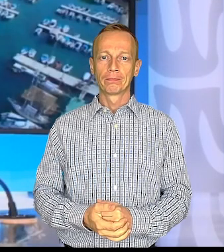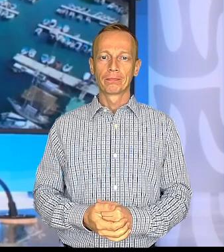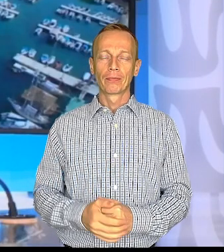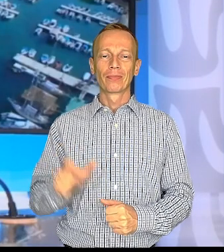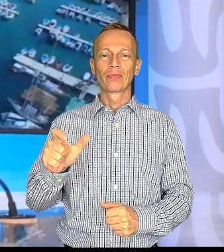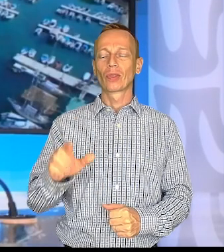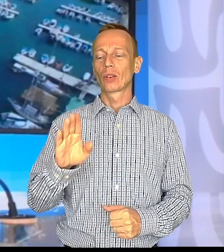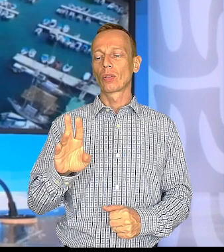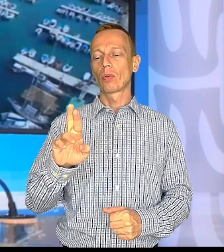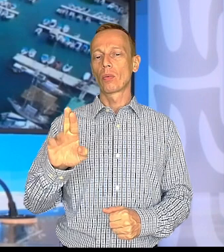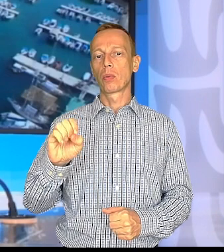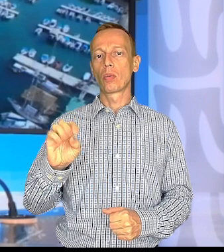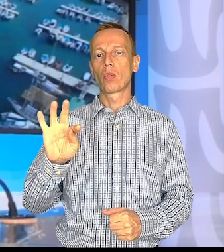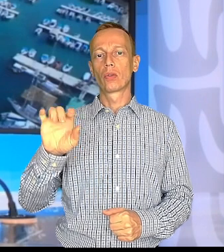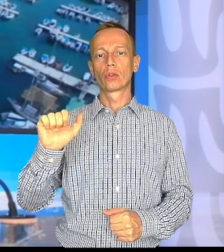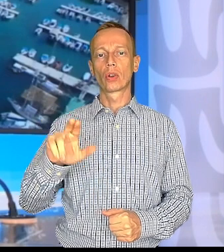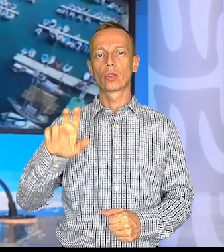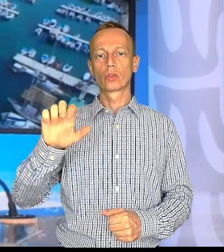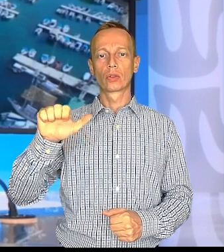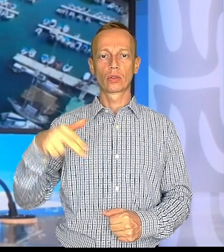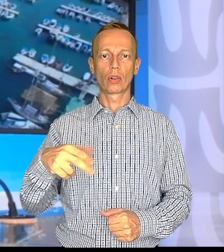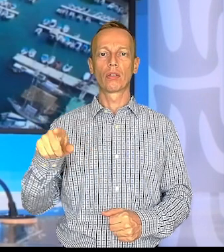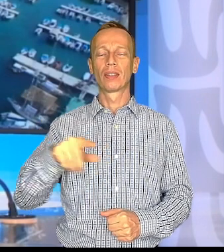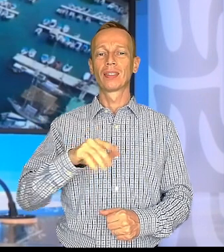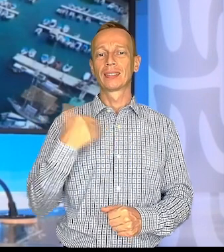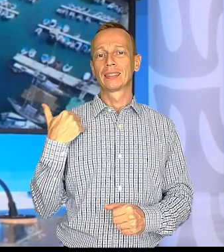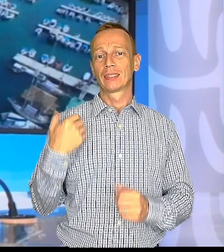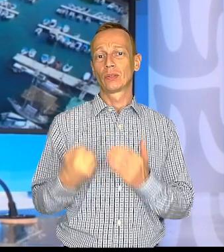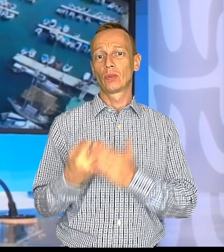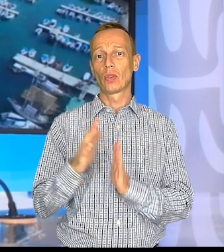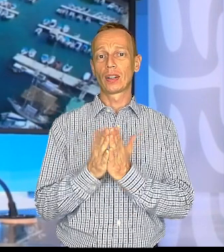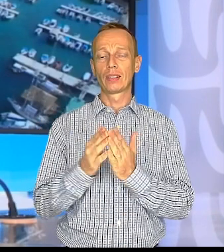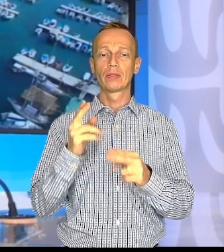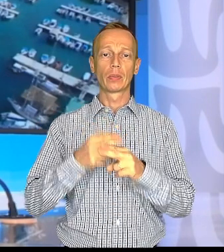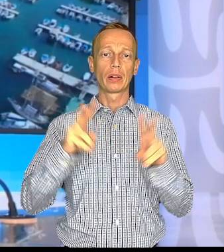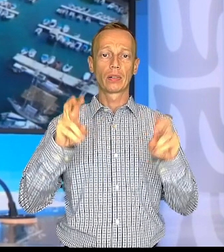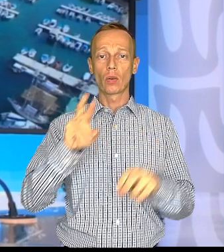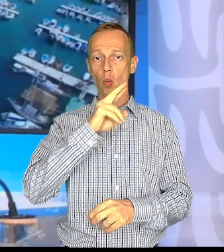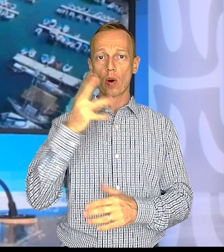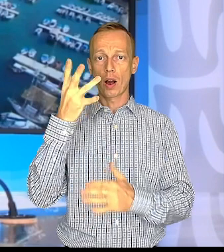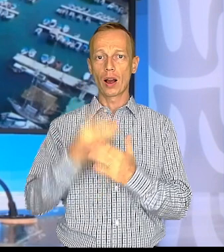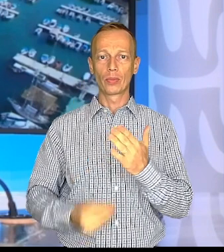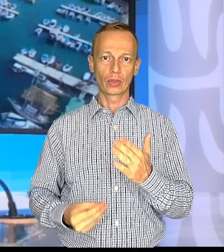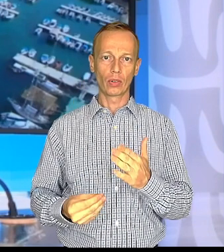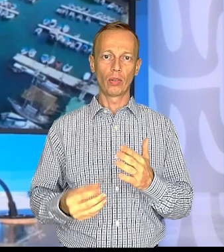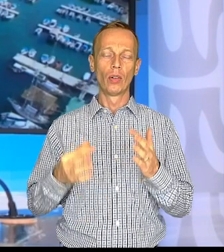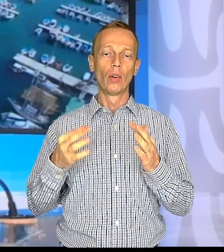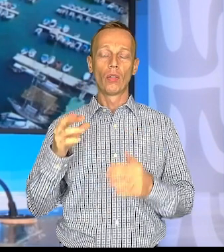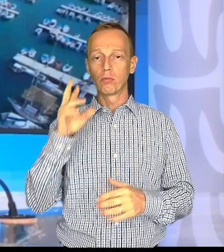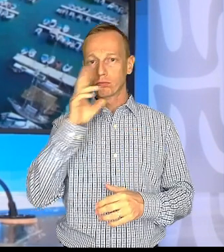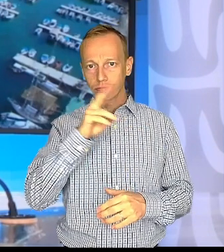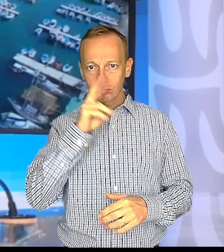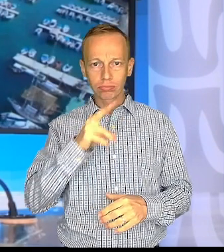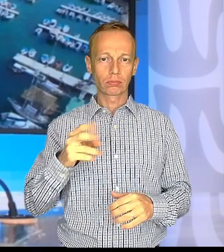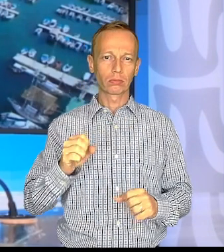dédicace de Moëtay Brodersen pour son dernier ouvrage intitulé Le roi absent, roman du quotidien polynésien, plein d